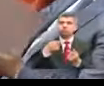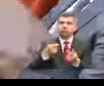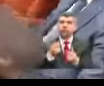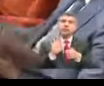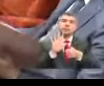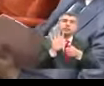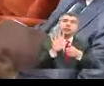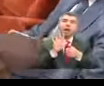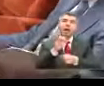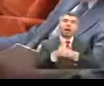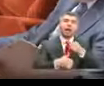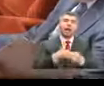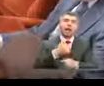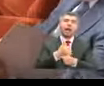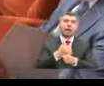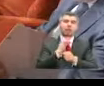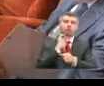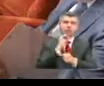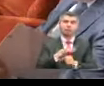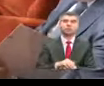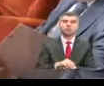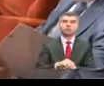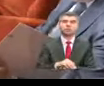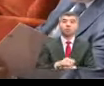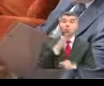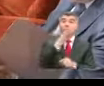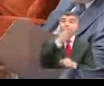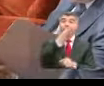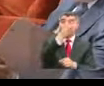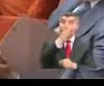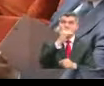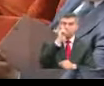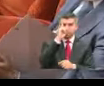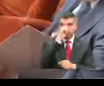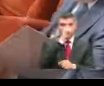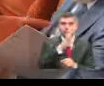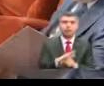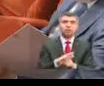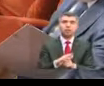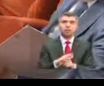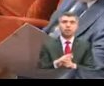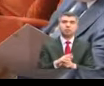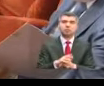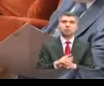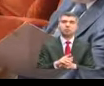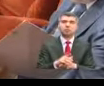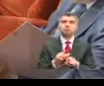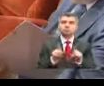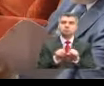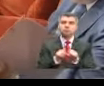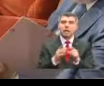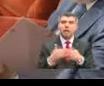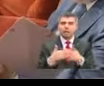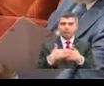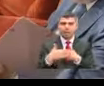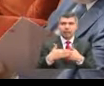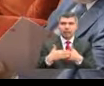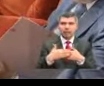ديال الابتدائي. أما بالنسبة للمستقبل فهناك دراسة مازال